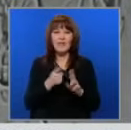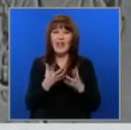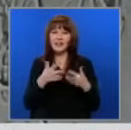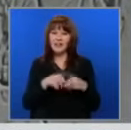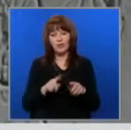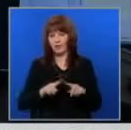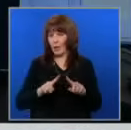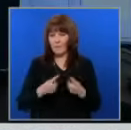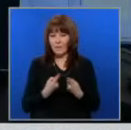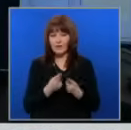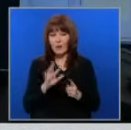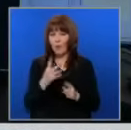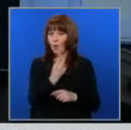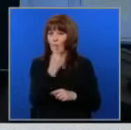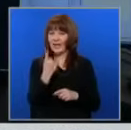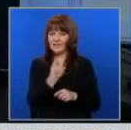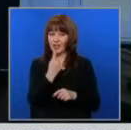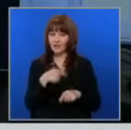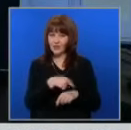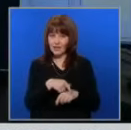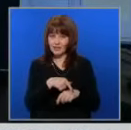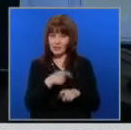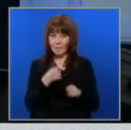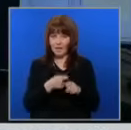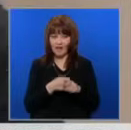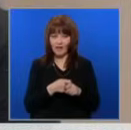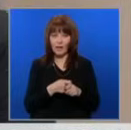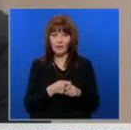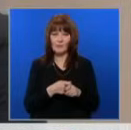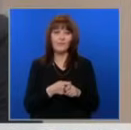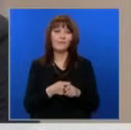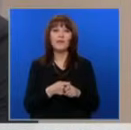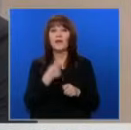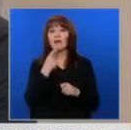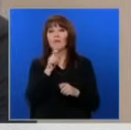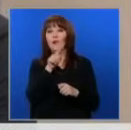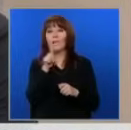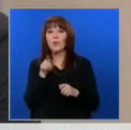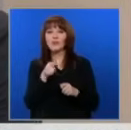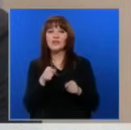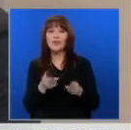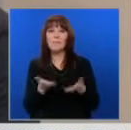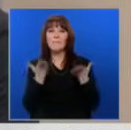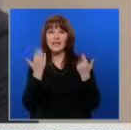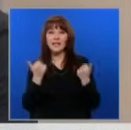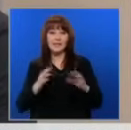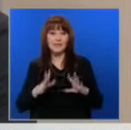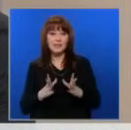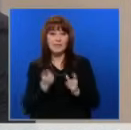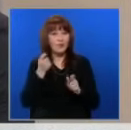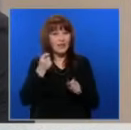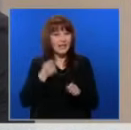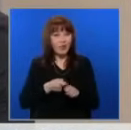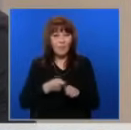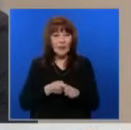става бързо. За около час се изработи такава протеза. Въпросът е, че преди да се стартира изработването